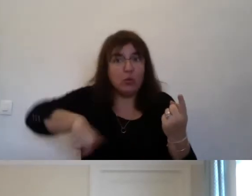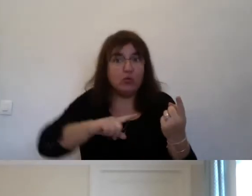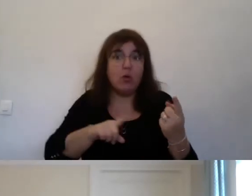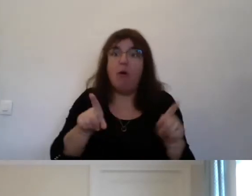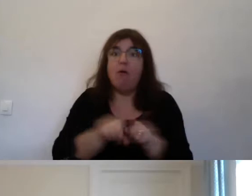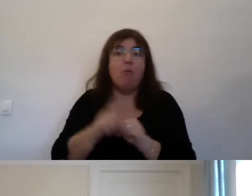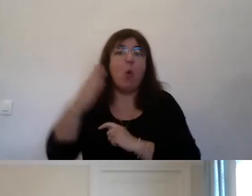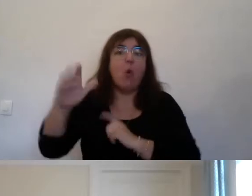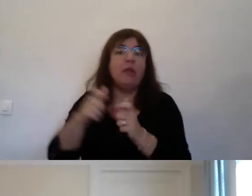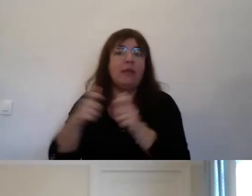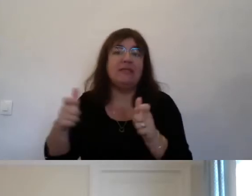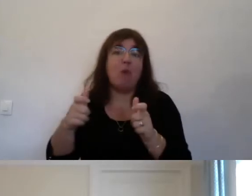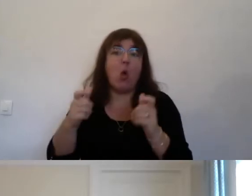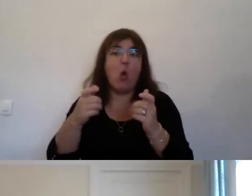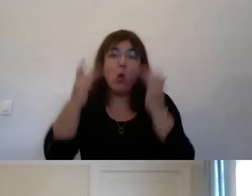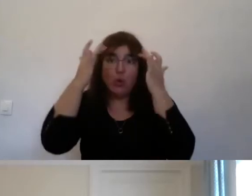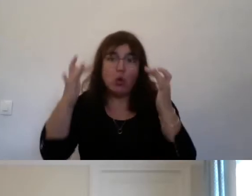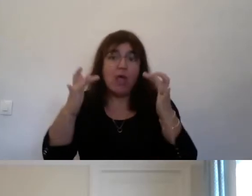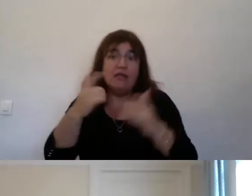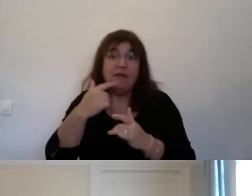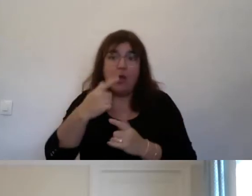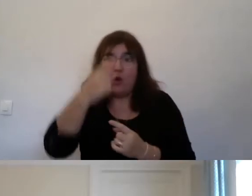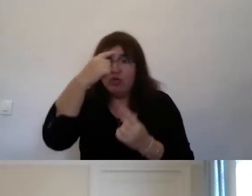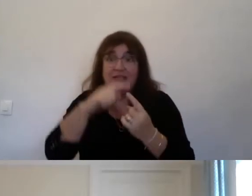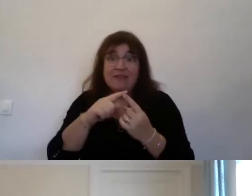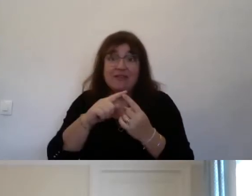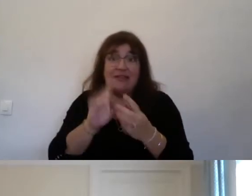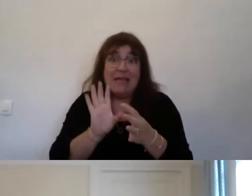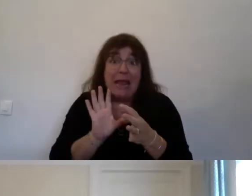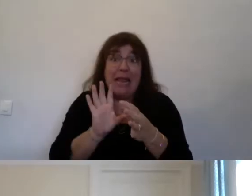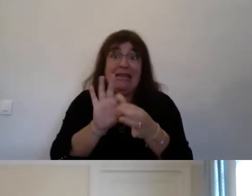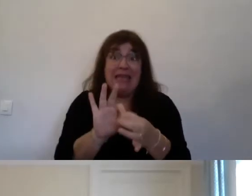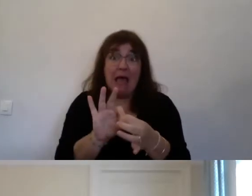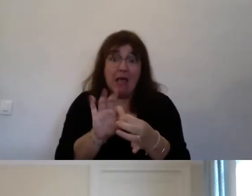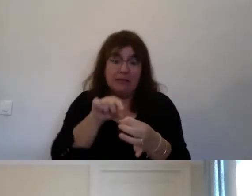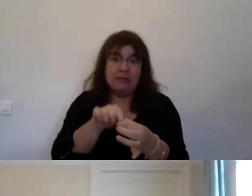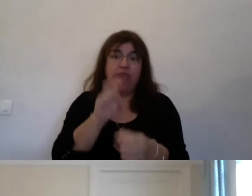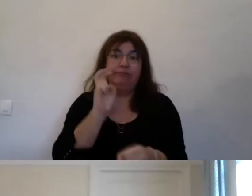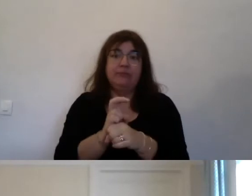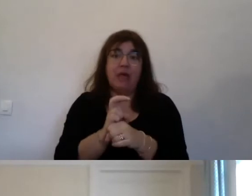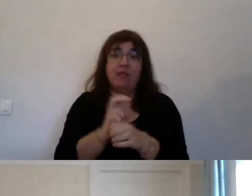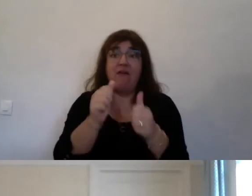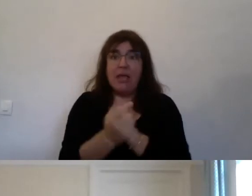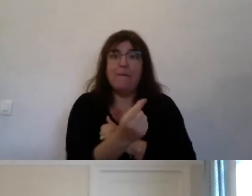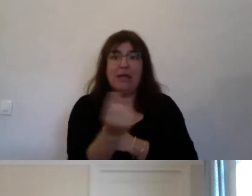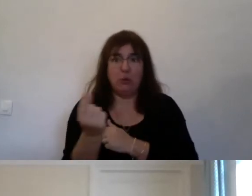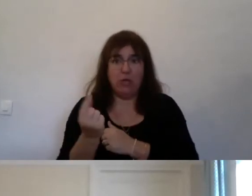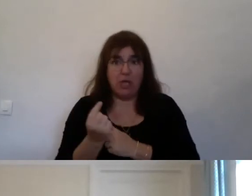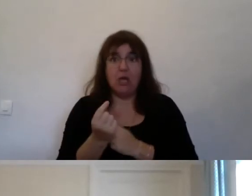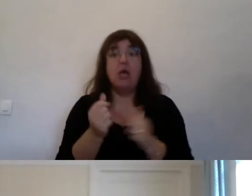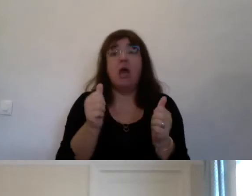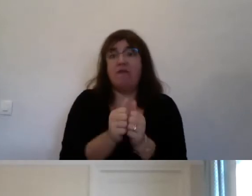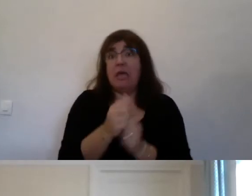culturels, me semble-t-il, était de maintenir le lien. Le lien tant avec nos partenaires qu'avec les associations avec qui nous sommes en